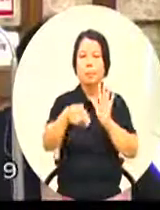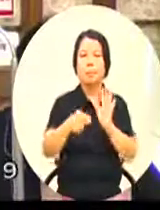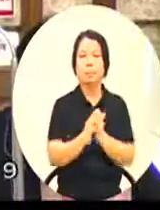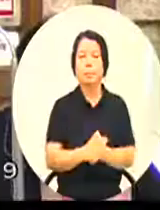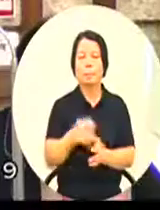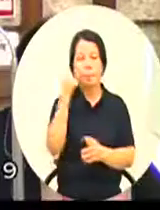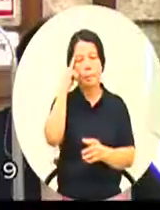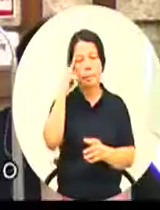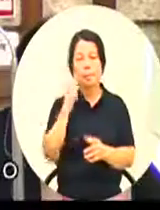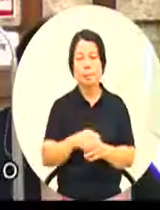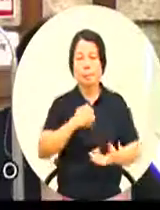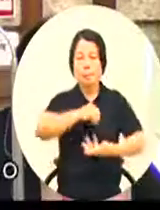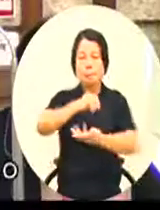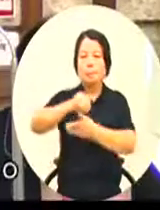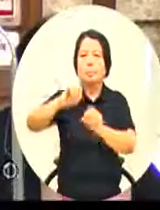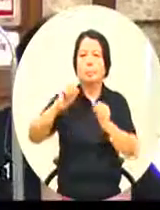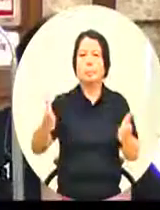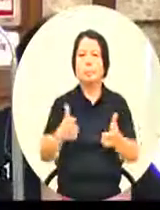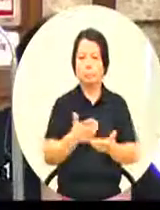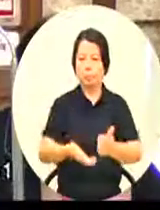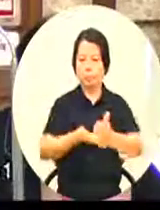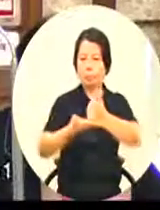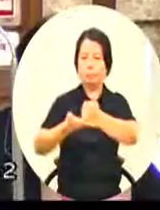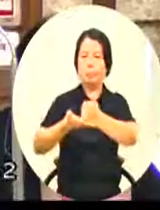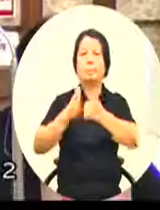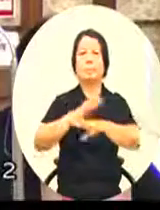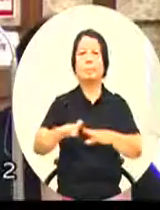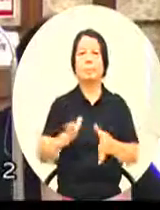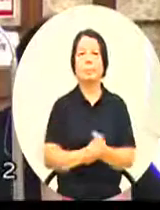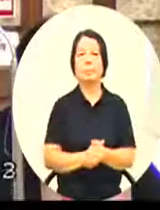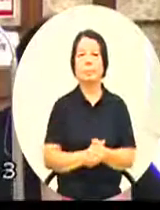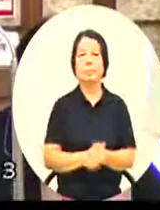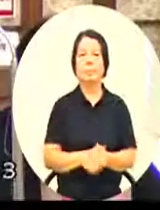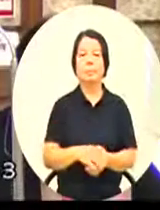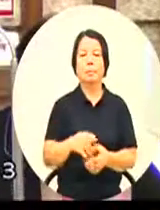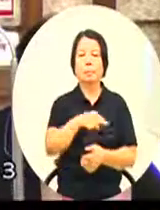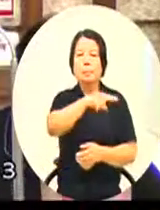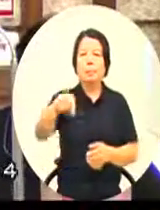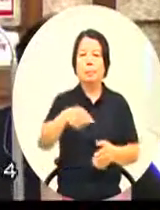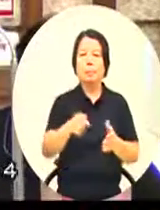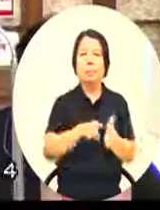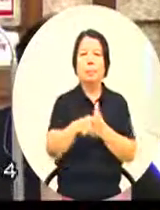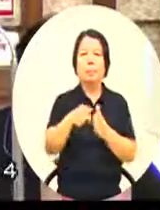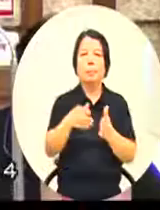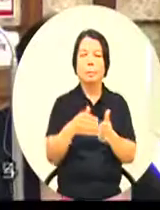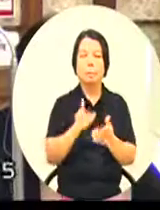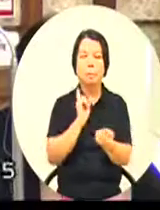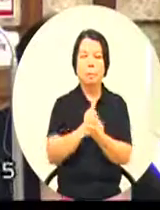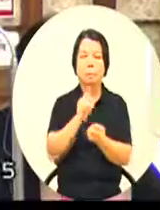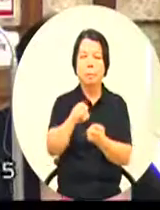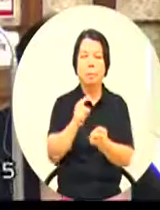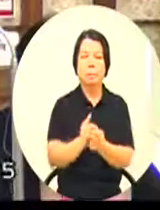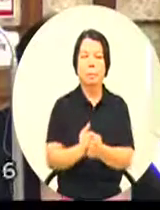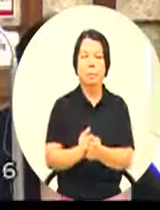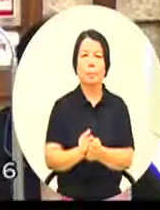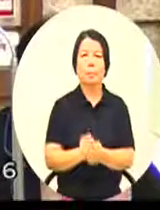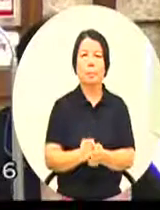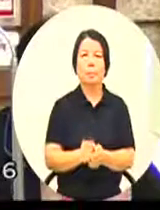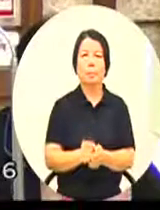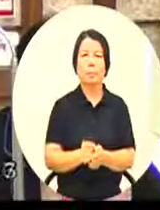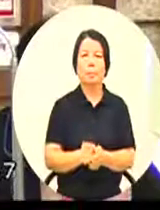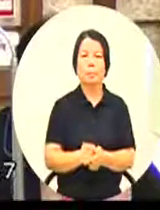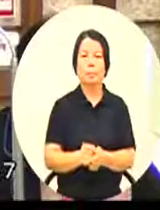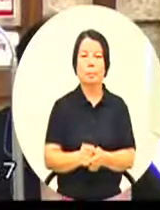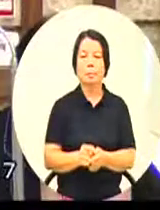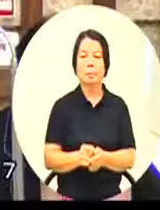看法我们都尊重。但是我们是希望是说，如果说大家一直在一个比较尖